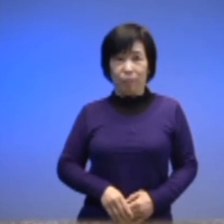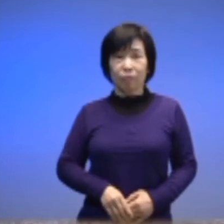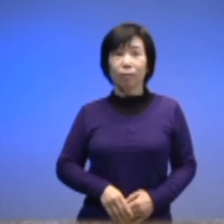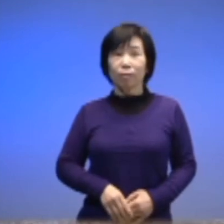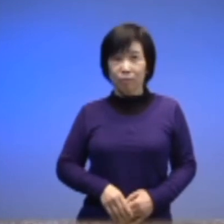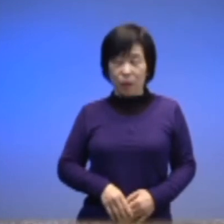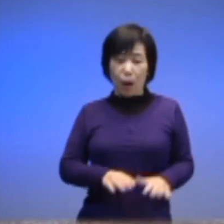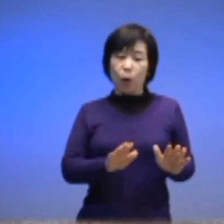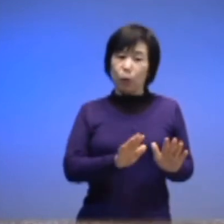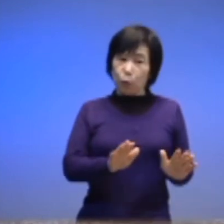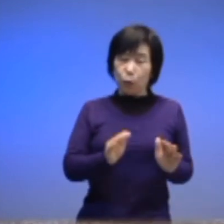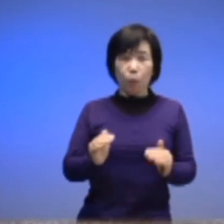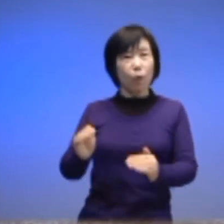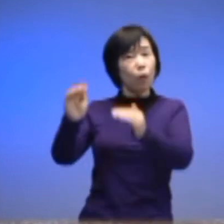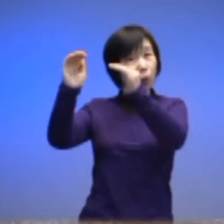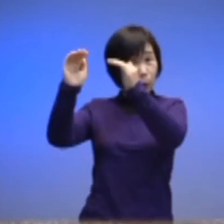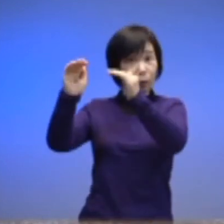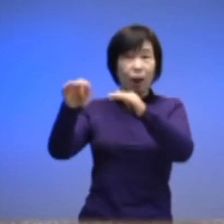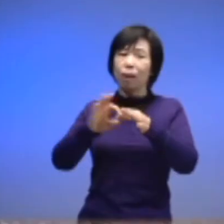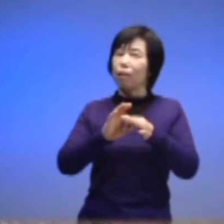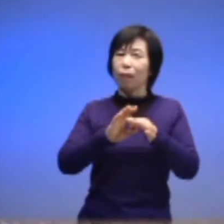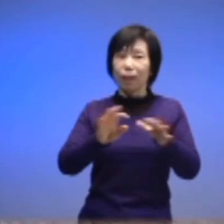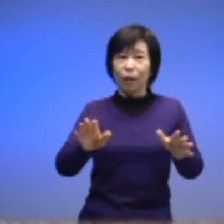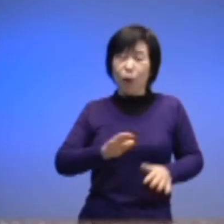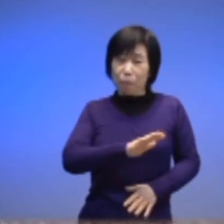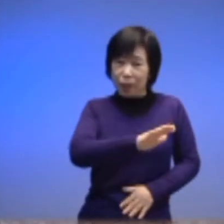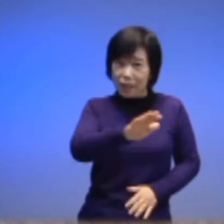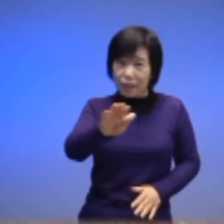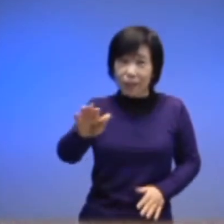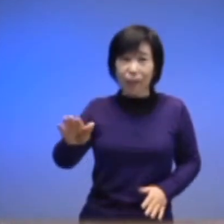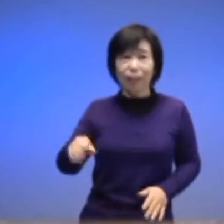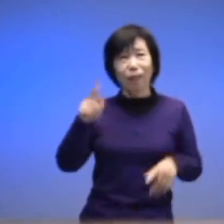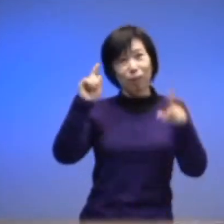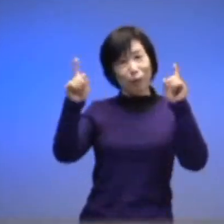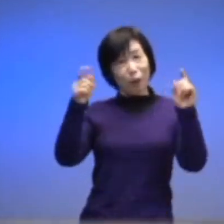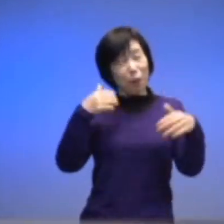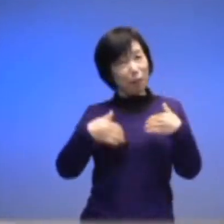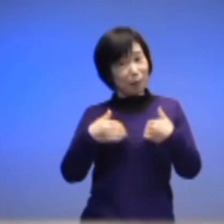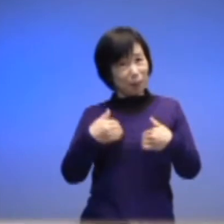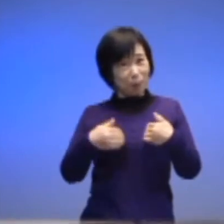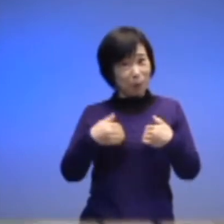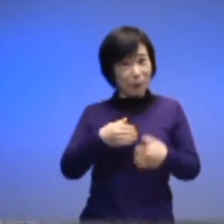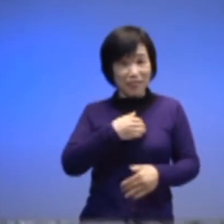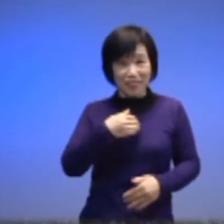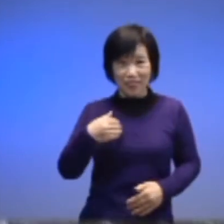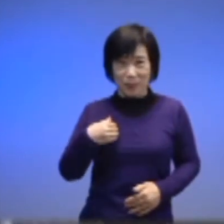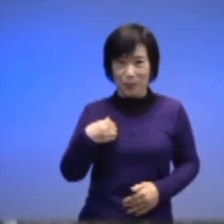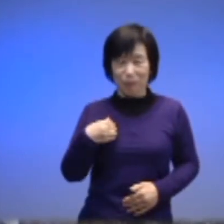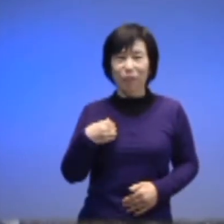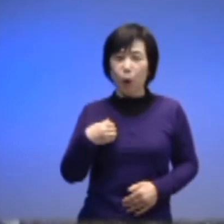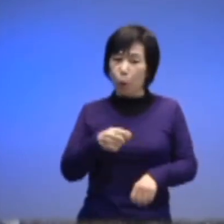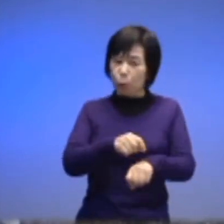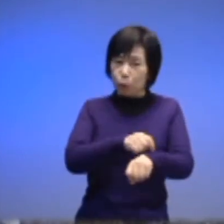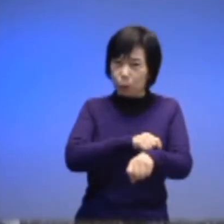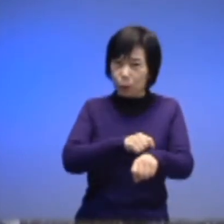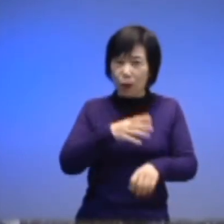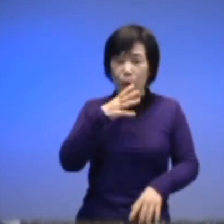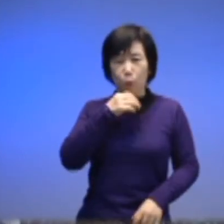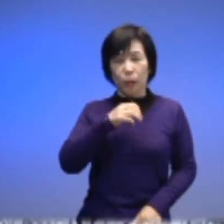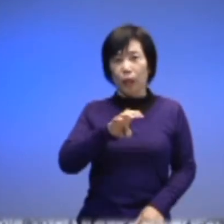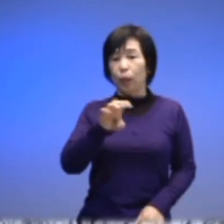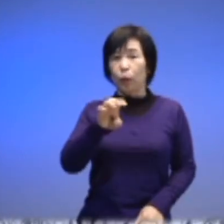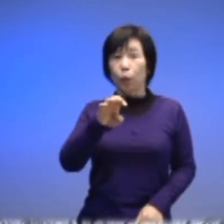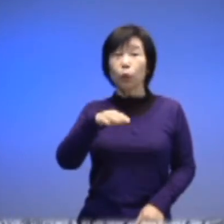子供から大人まで遊び感覚で運動が楽しめるものなんやけど、特に中高齢者の人た